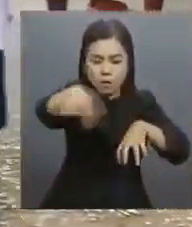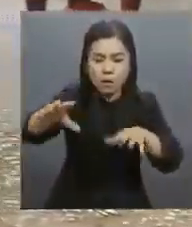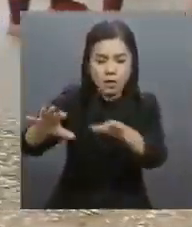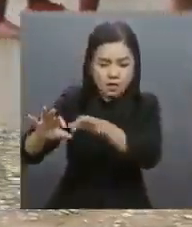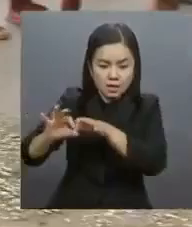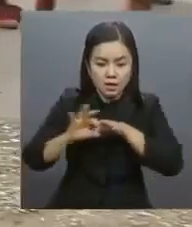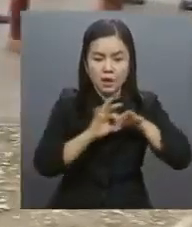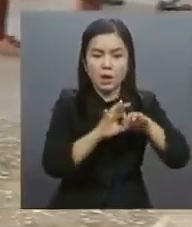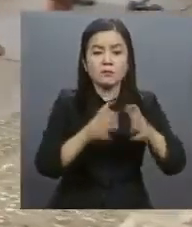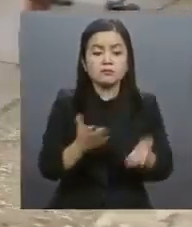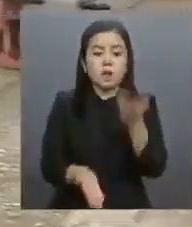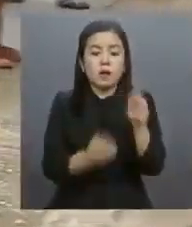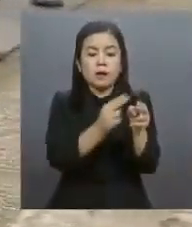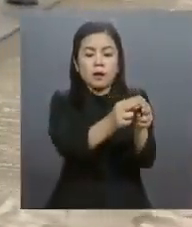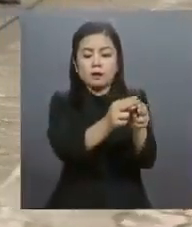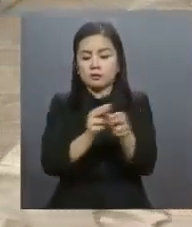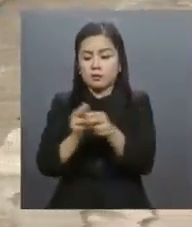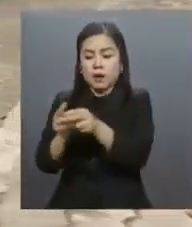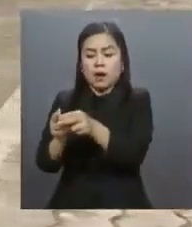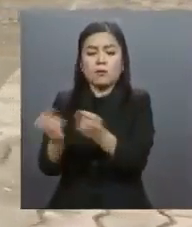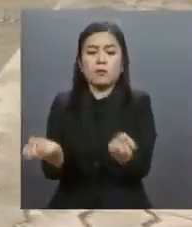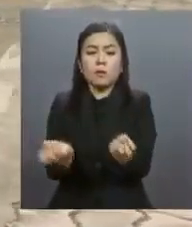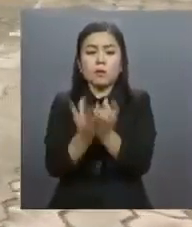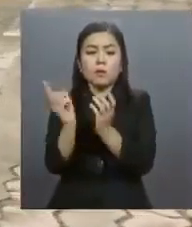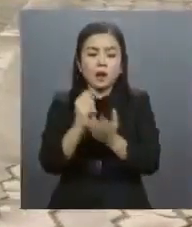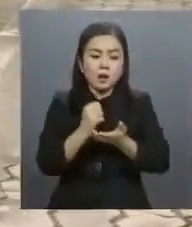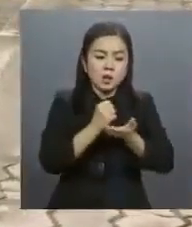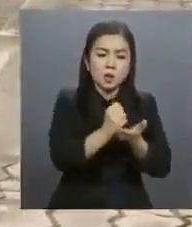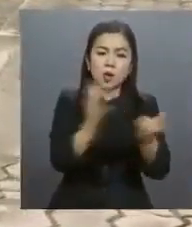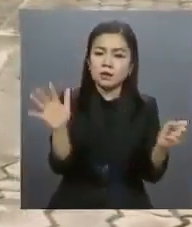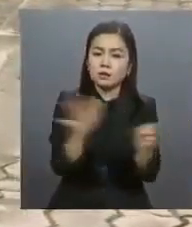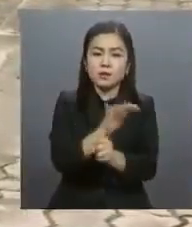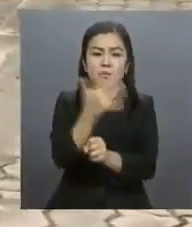ต่างคนต่างทำนะคะส่งผลให้การช่วยเหลือไปไม่ถึ